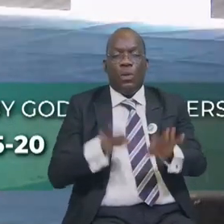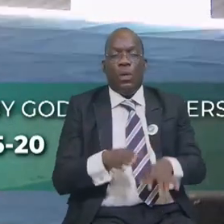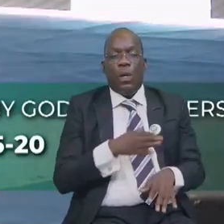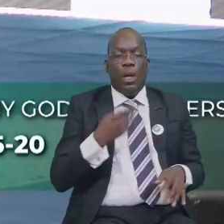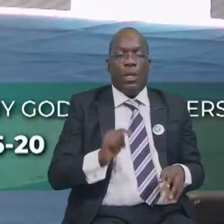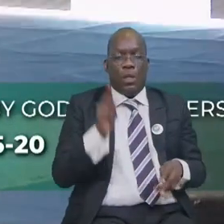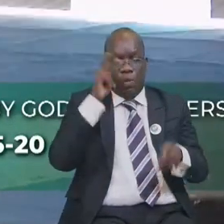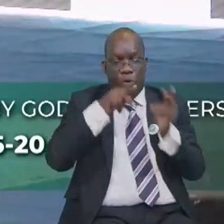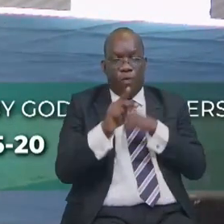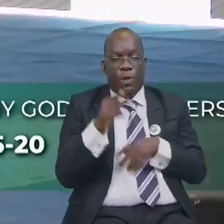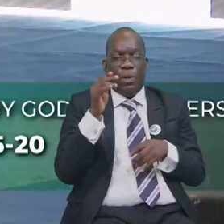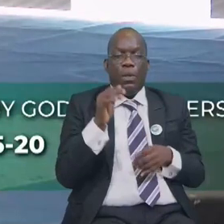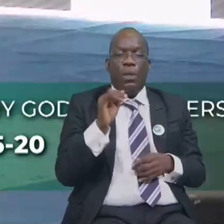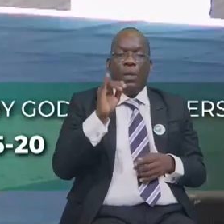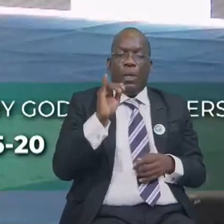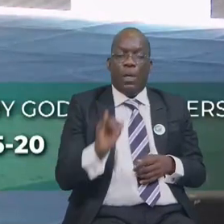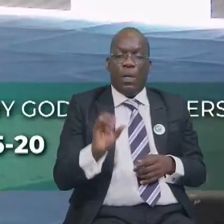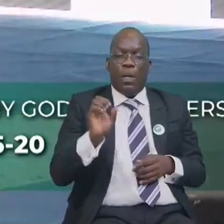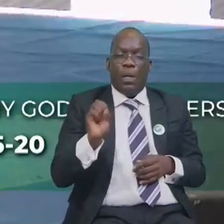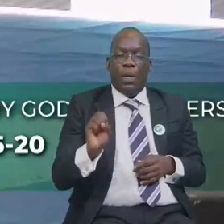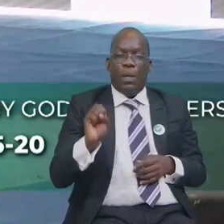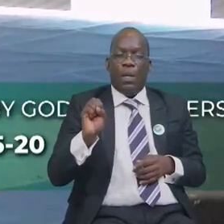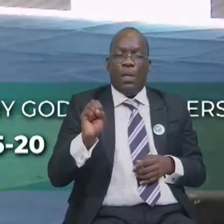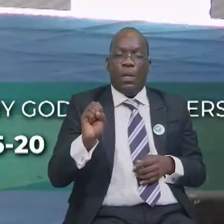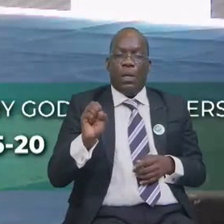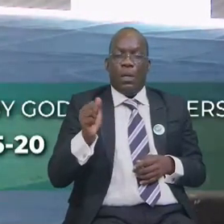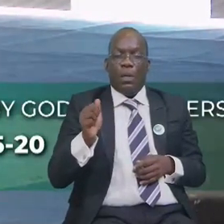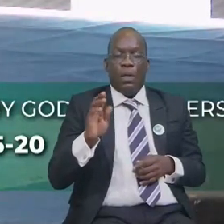Le prophète Isaïe, fils d'Amos,